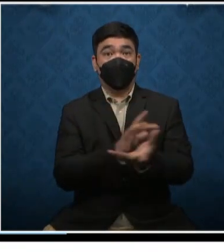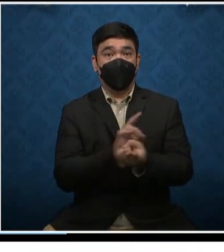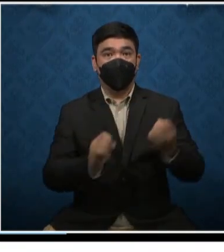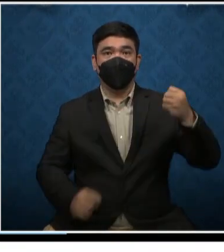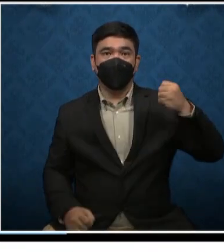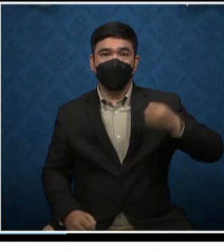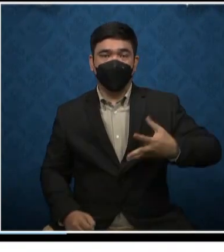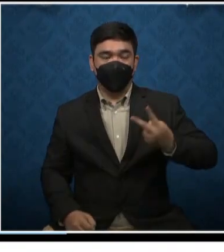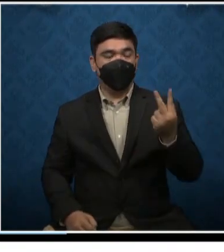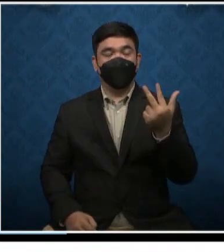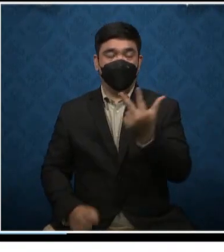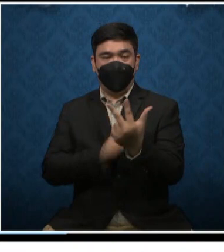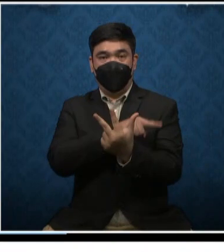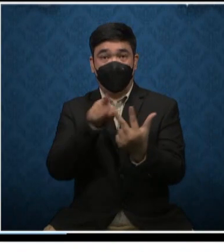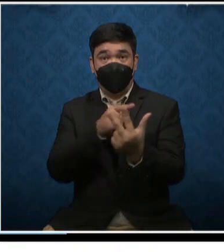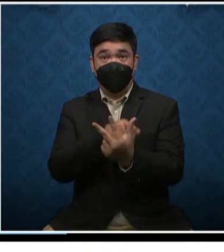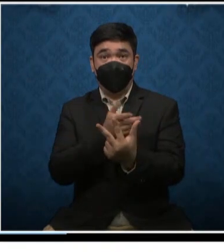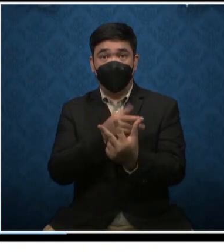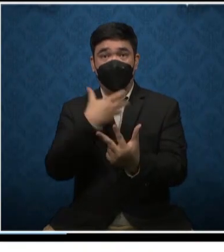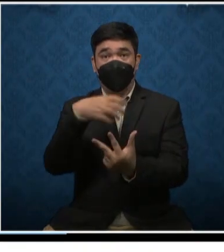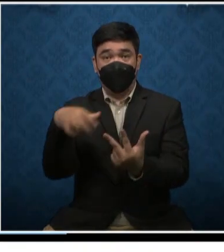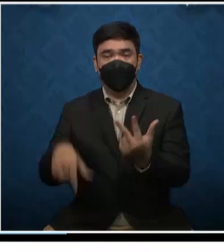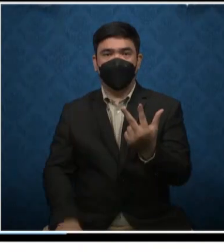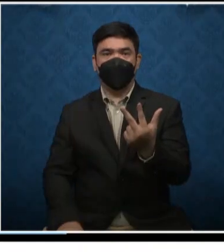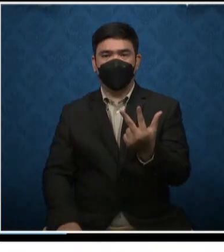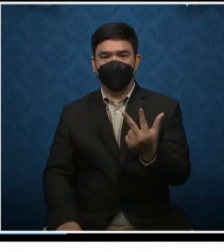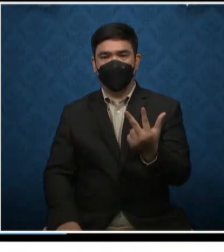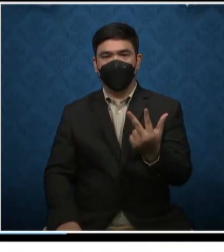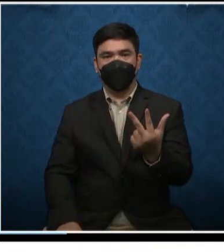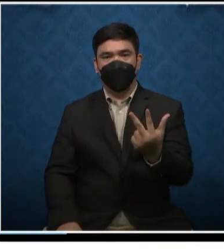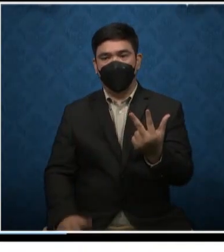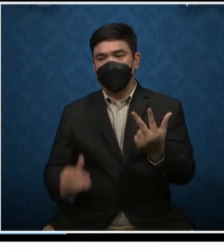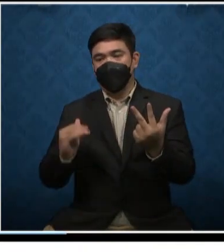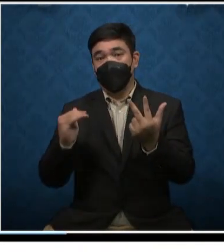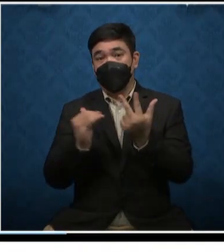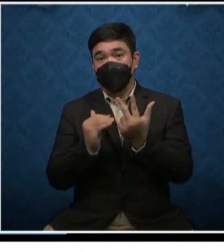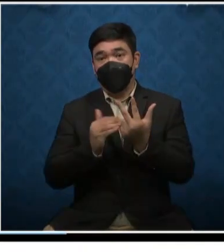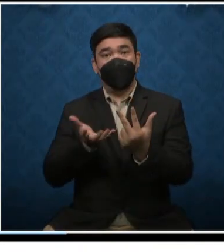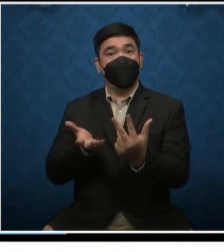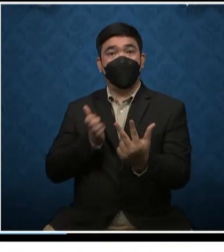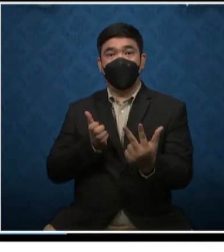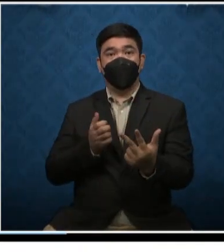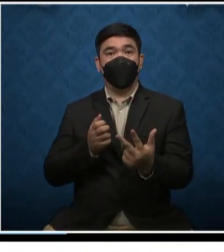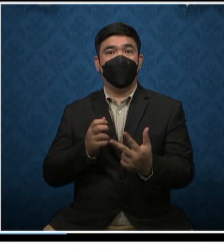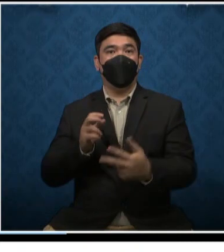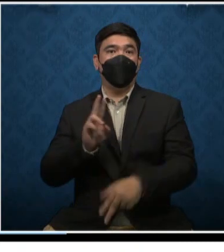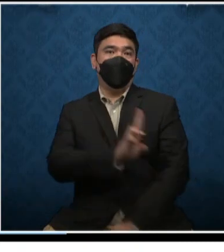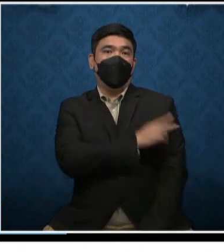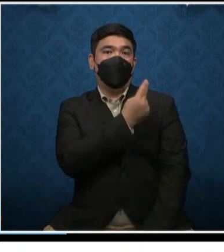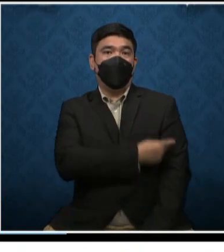3ทางเลือกดังกล่าวข้างต้นไม่ครอบคลุมสิทธิการเบิกจ่ายค่ารักษาพยาบาลก